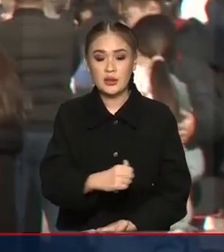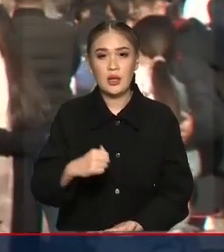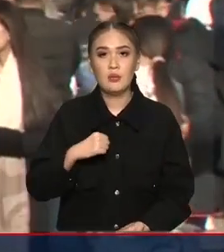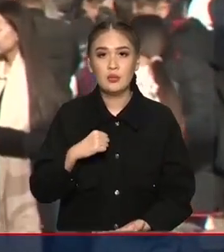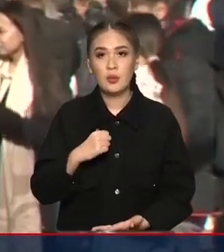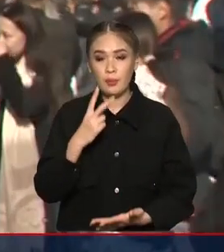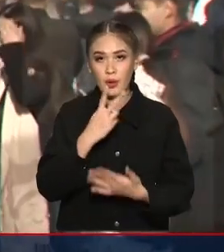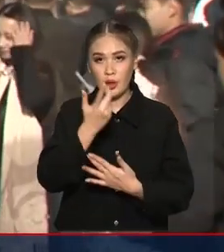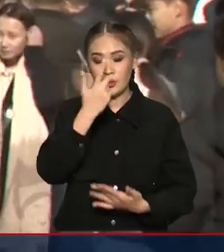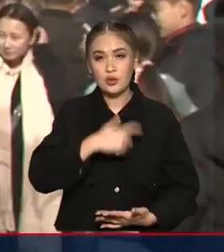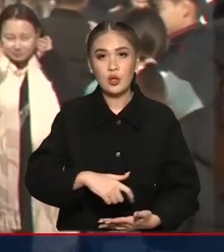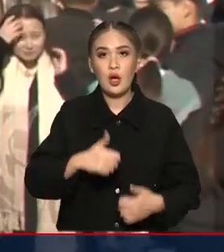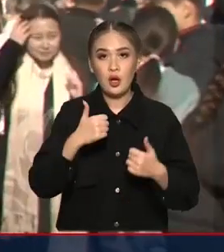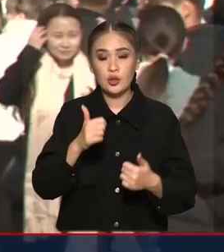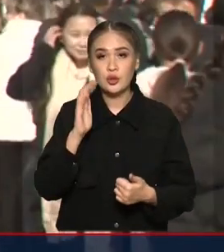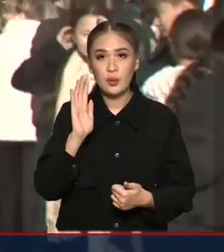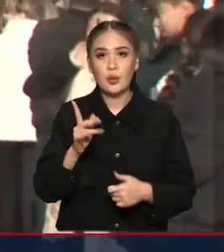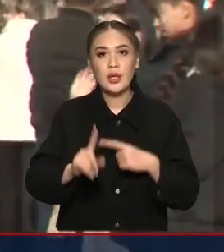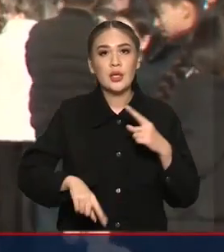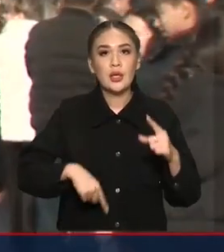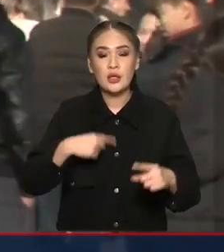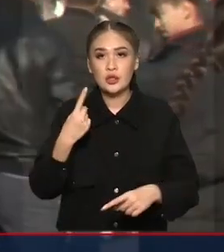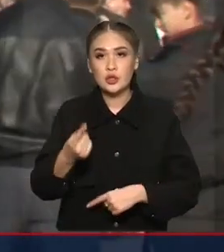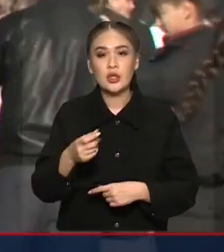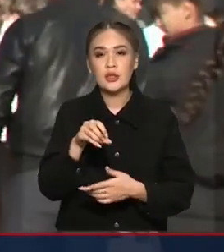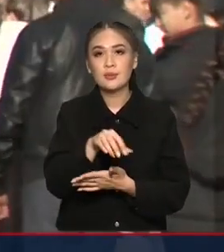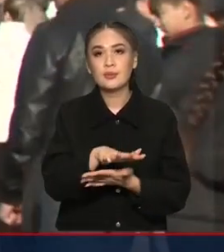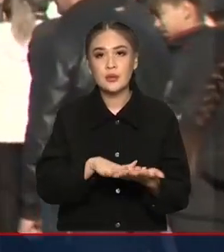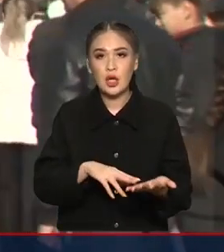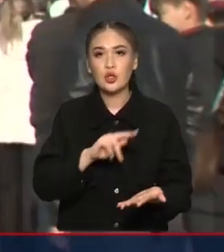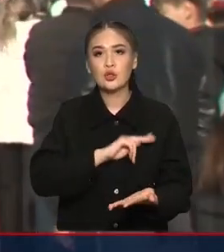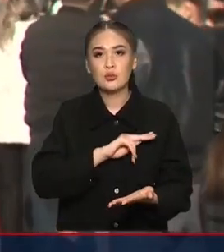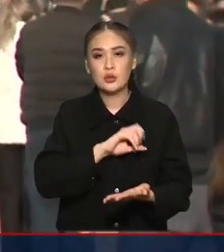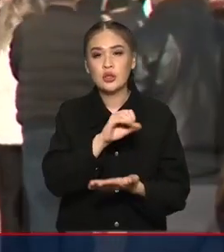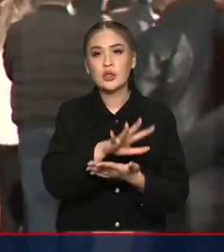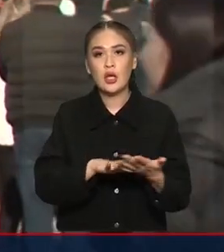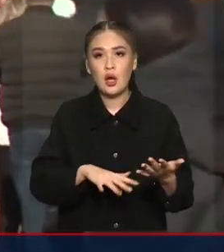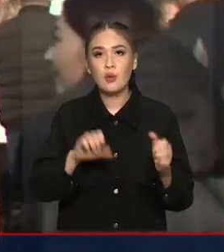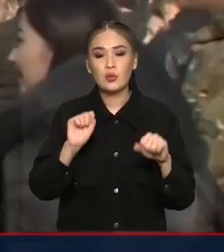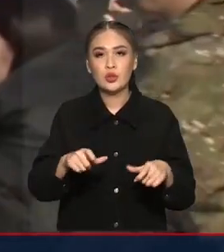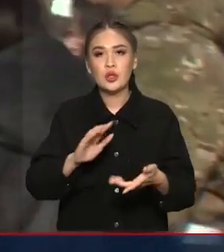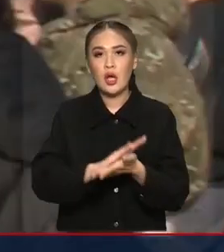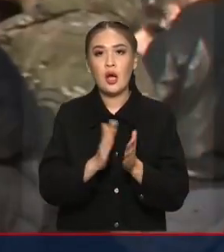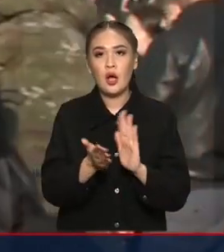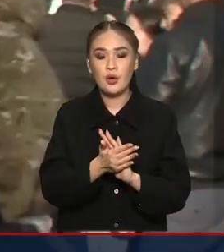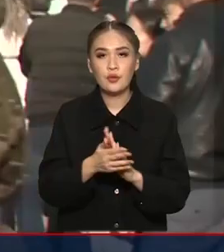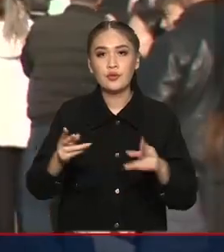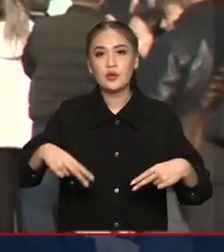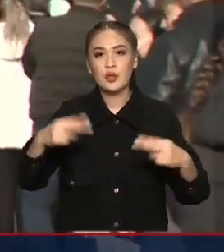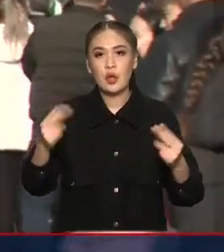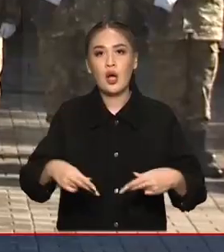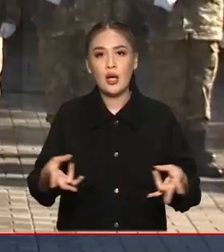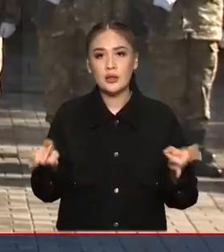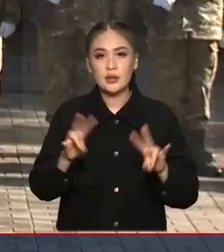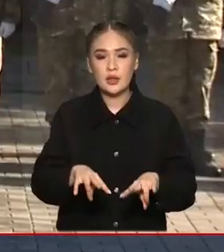жақсы жағымен көрсетсе, келешекте әрі қарай қызметтерін жалғастыру үшін келісімшарт бойынша қызметке қалуға